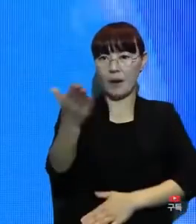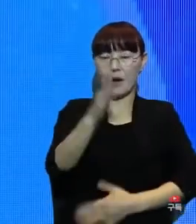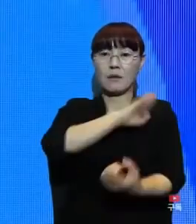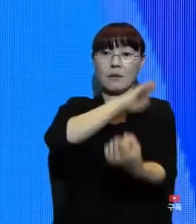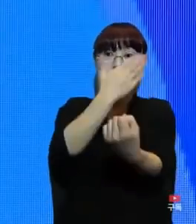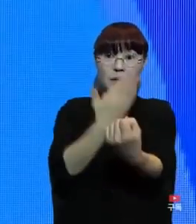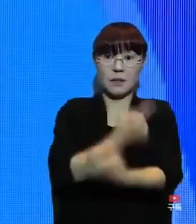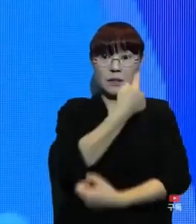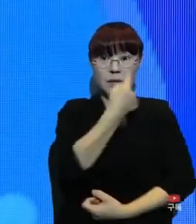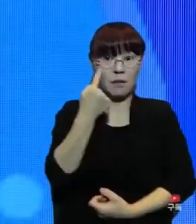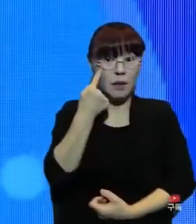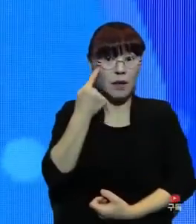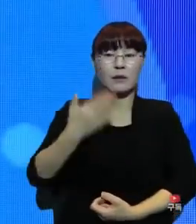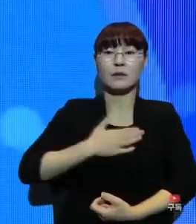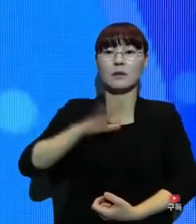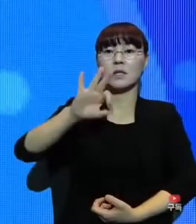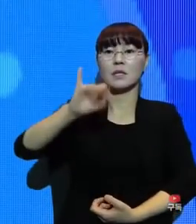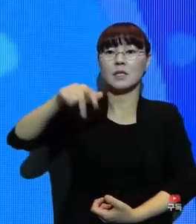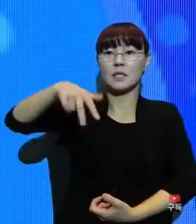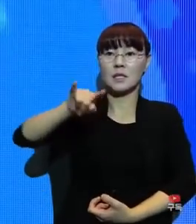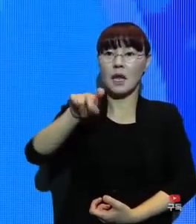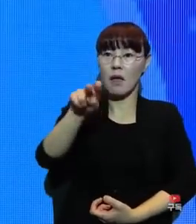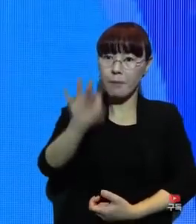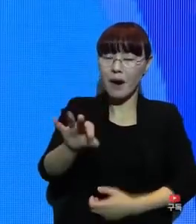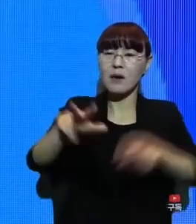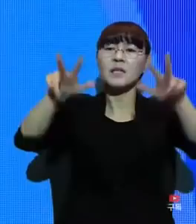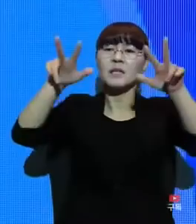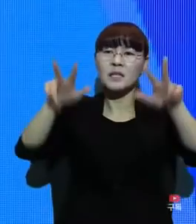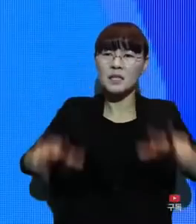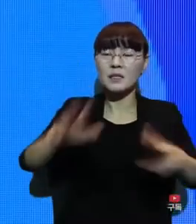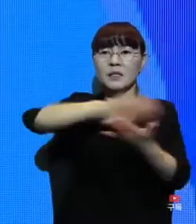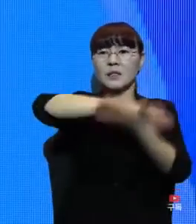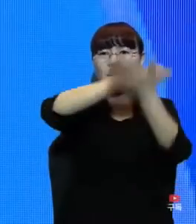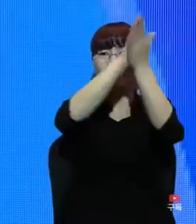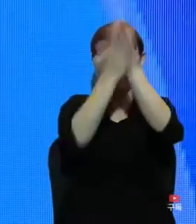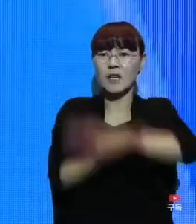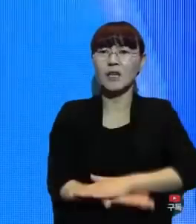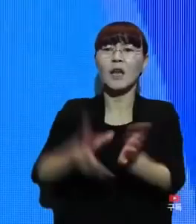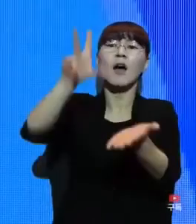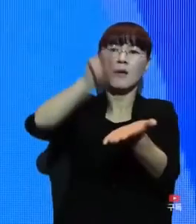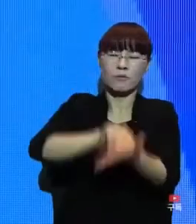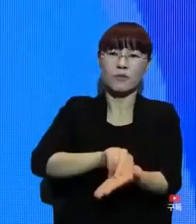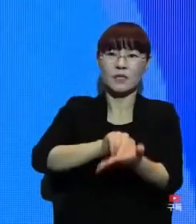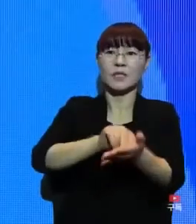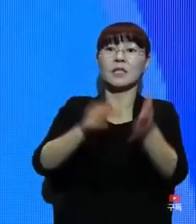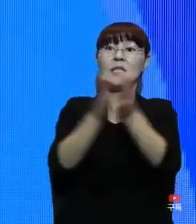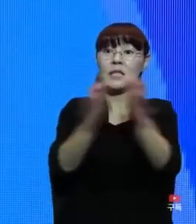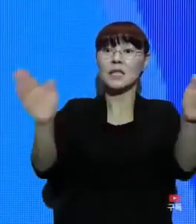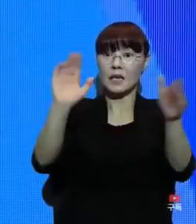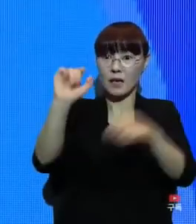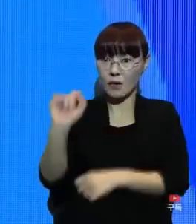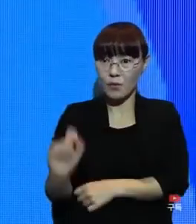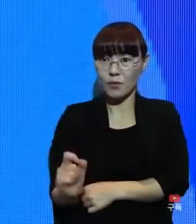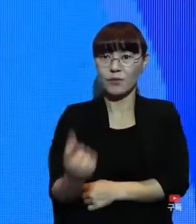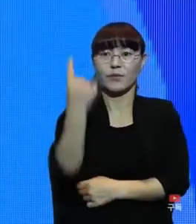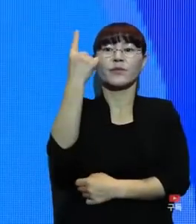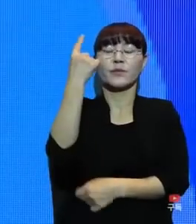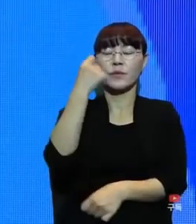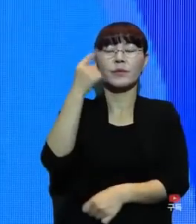증명된 적이 이재명 2 지금의 이 전환 헬기를 도약의 기회로 만들어 드리겠습니다